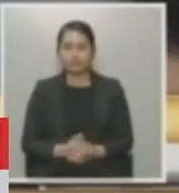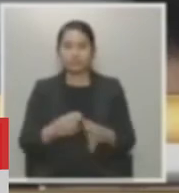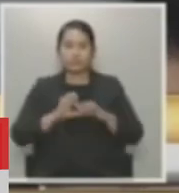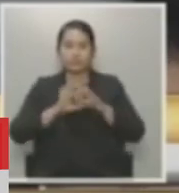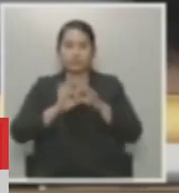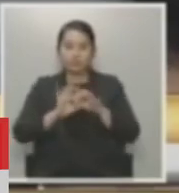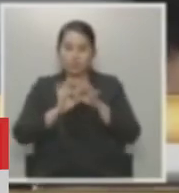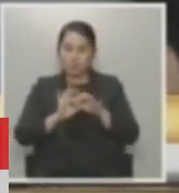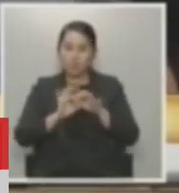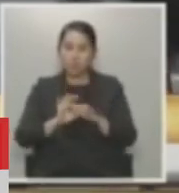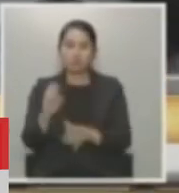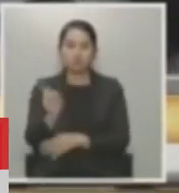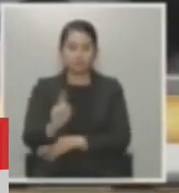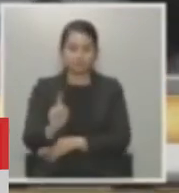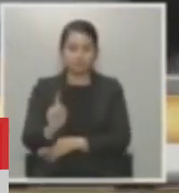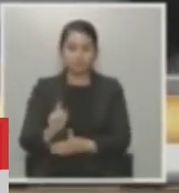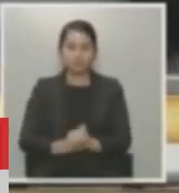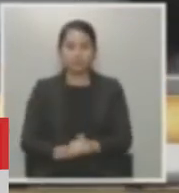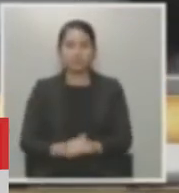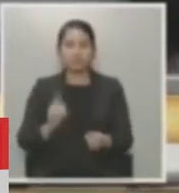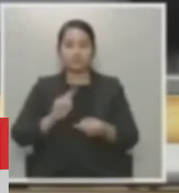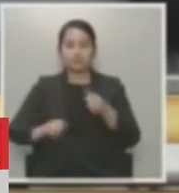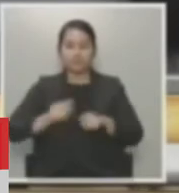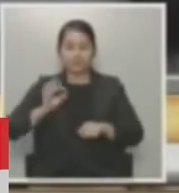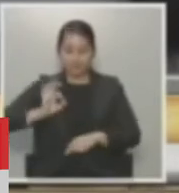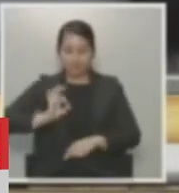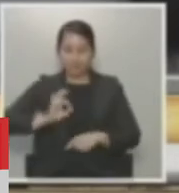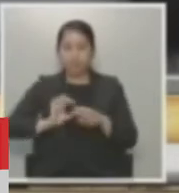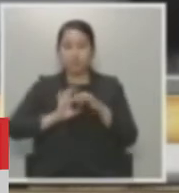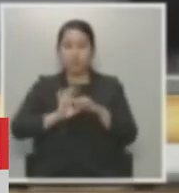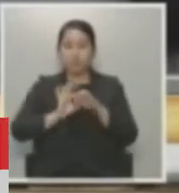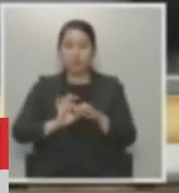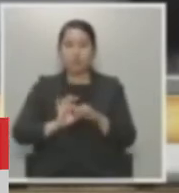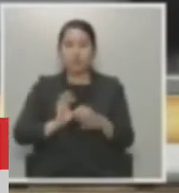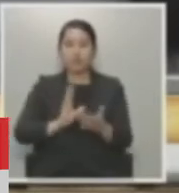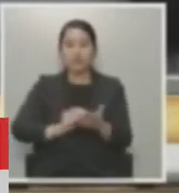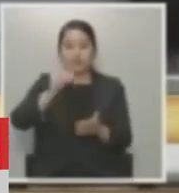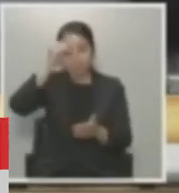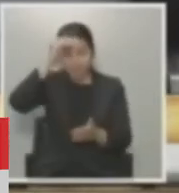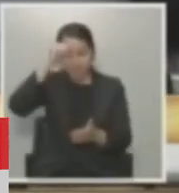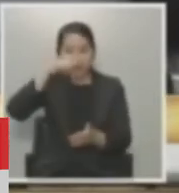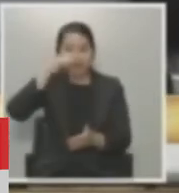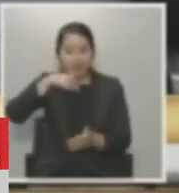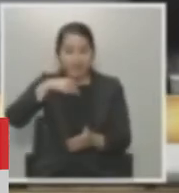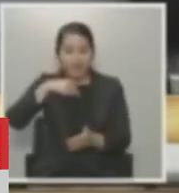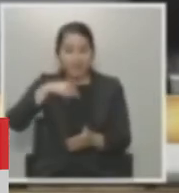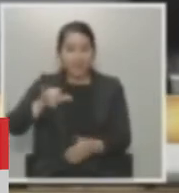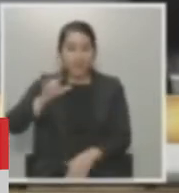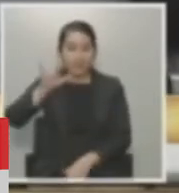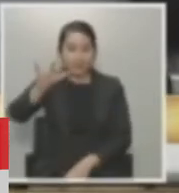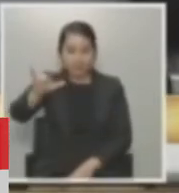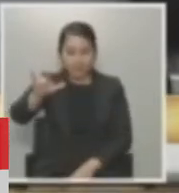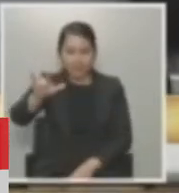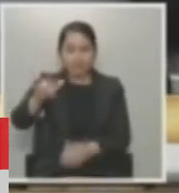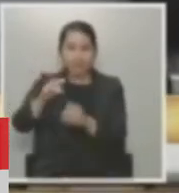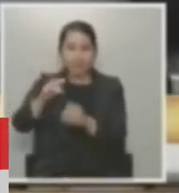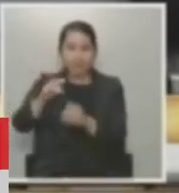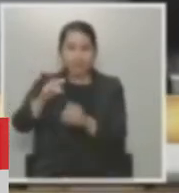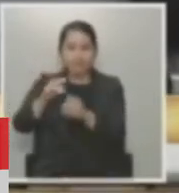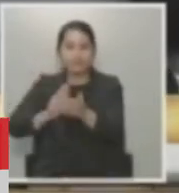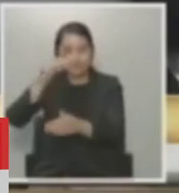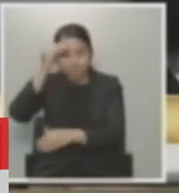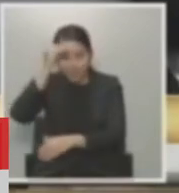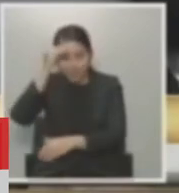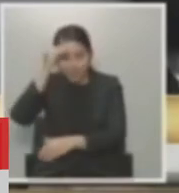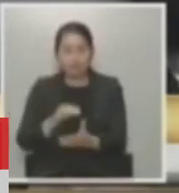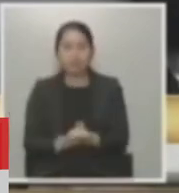งมากๆเลยก็คือว่าที่เพื่อนสมาชิกเป็นห่วงนักเรียนไทยที่ไปศึกษาที่ประเทศจีนแต่มองกลับกันค่ะ